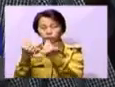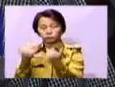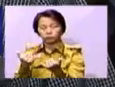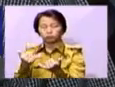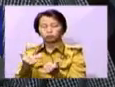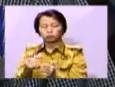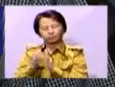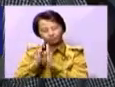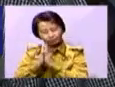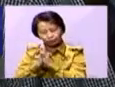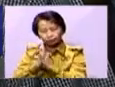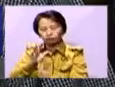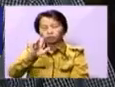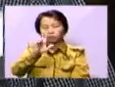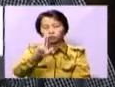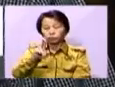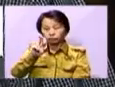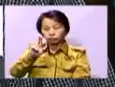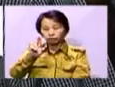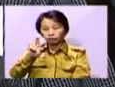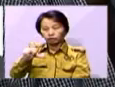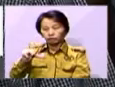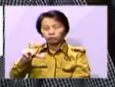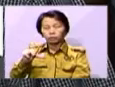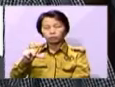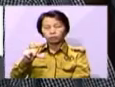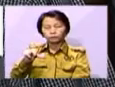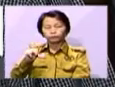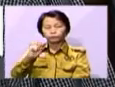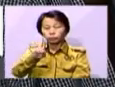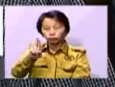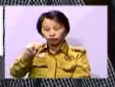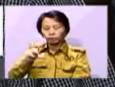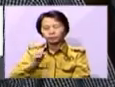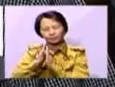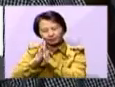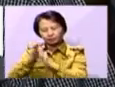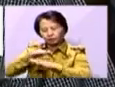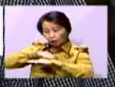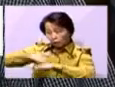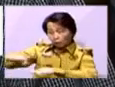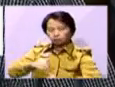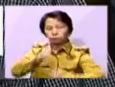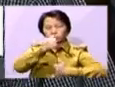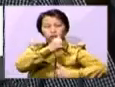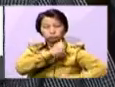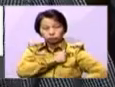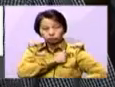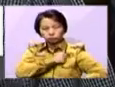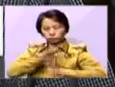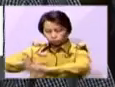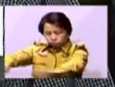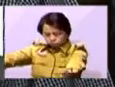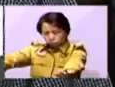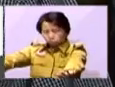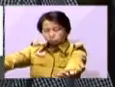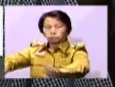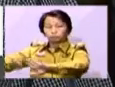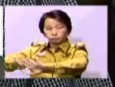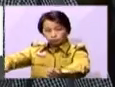supaya United Nations segera menghantar pasukan tentera pengaman